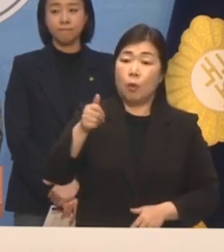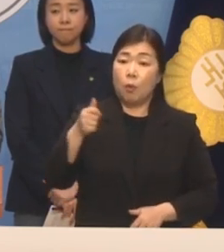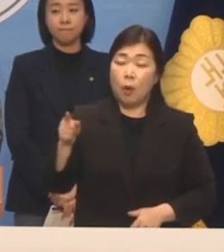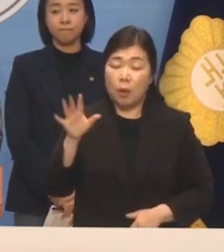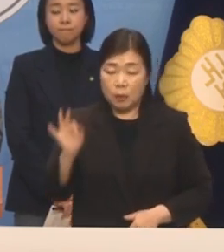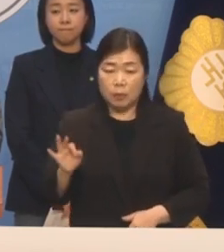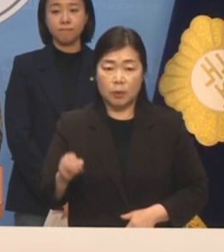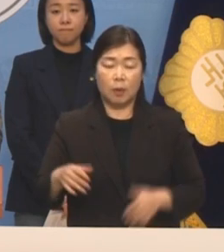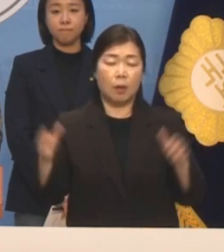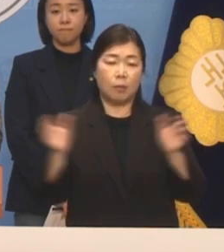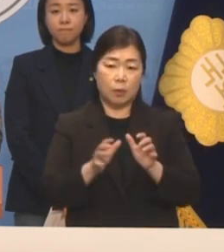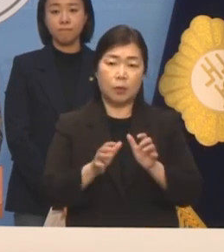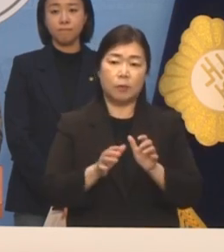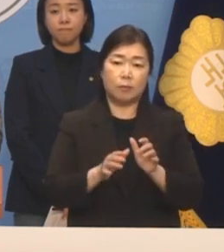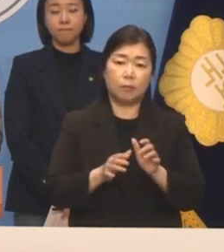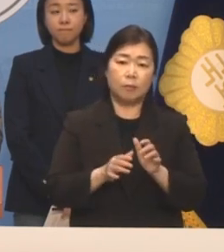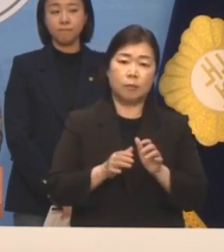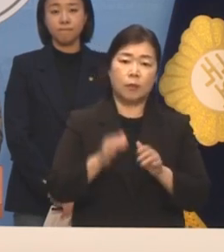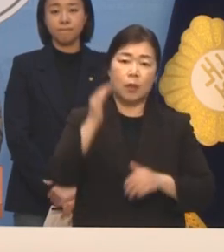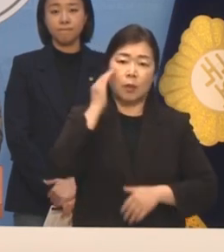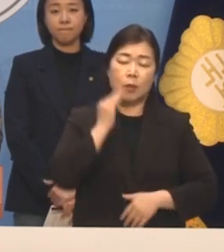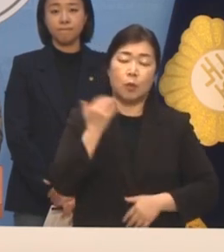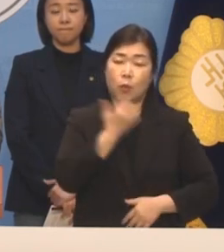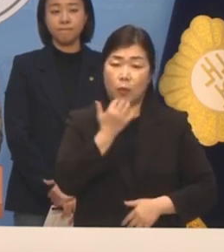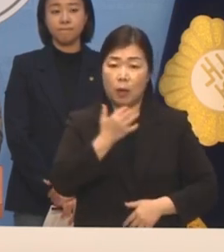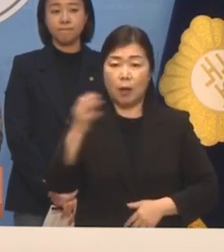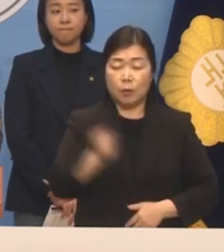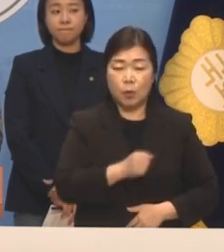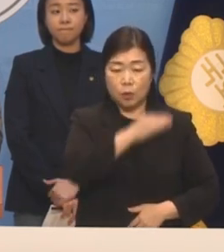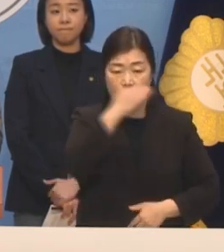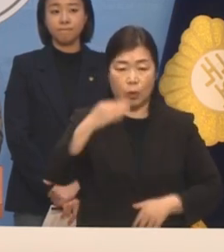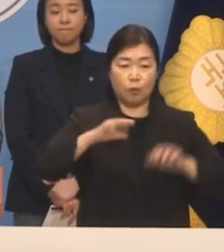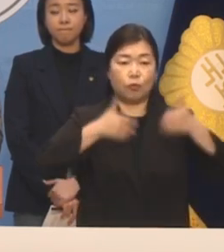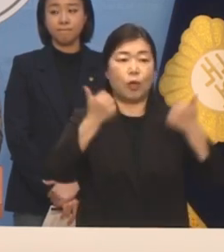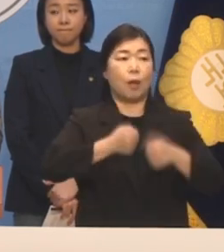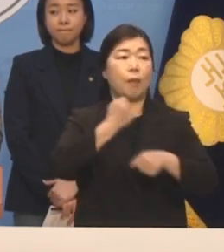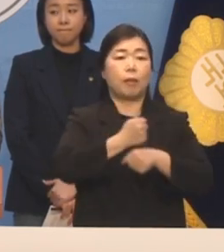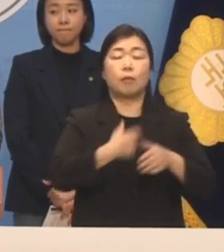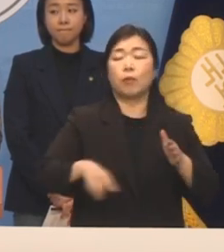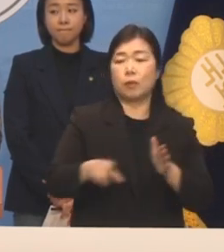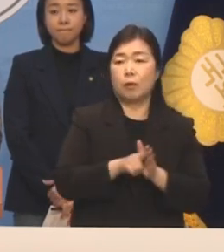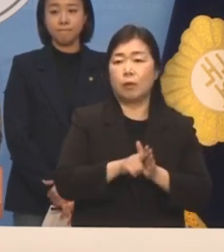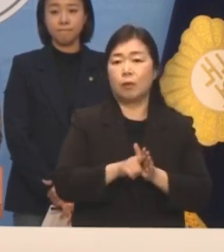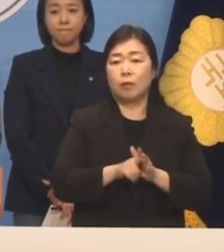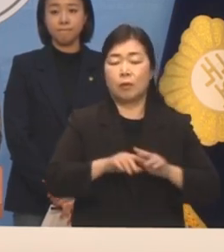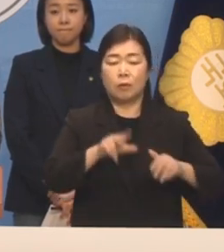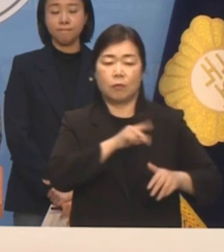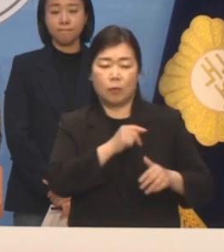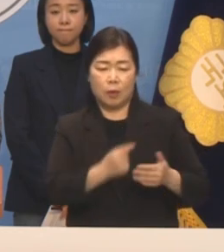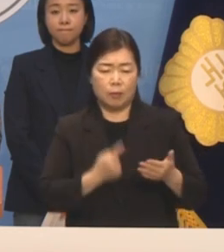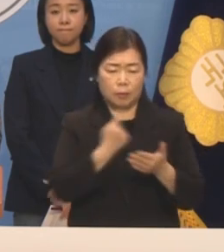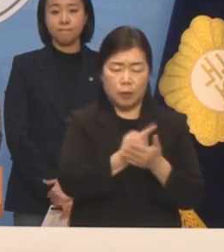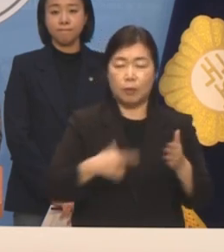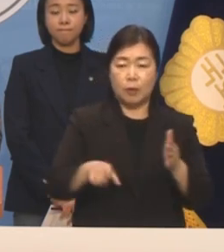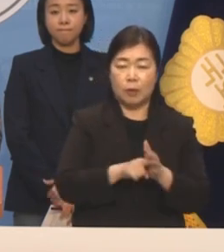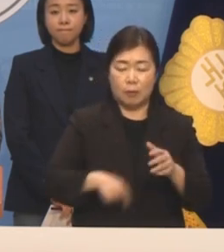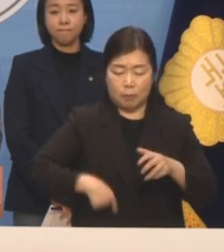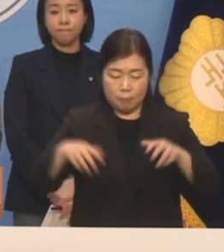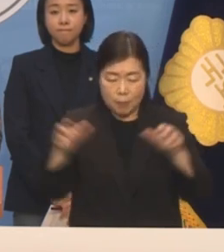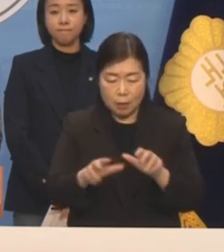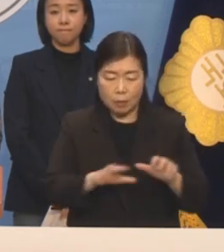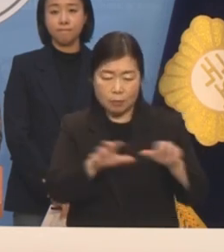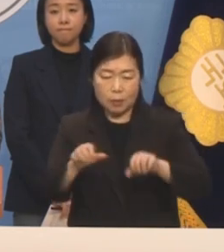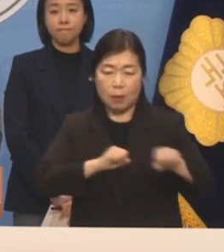후보는 녹색으로 정의로운 국회를 만들기 위해 녹색당 창당 12년 만에 원내 진입을 위해 하나 되어 뛰겠습니다.